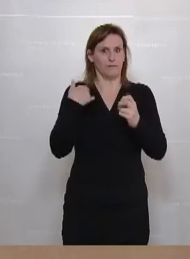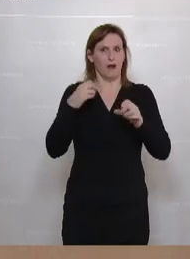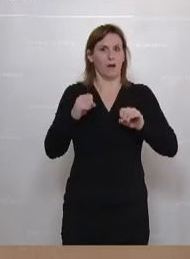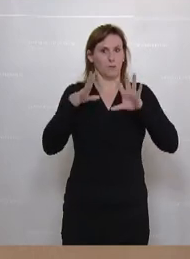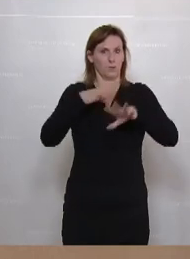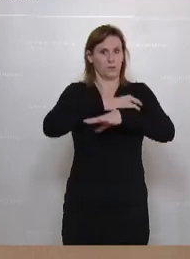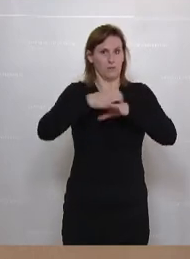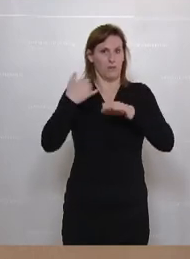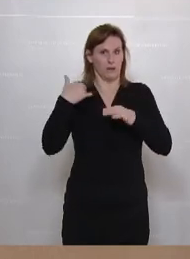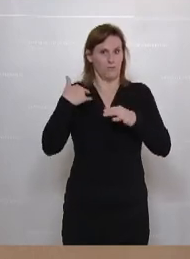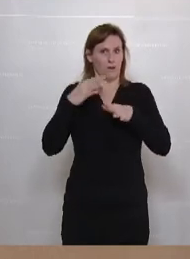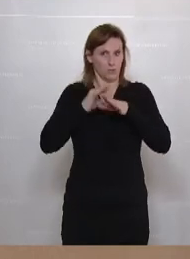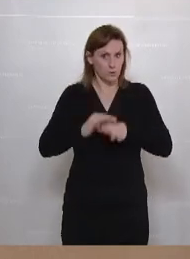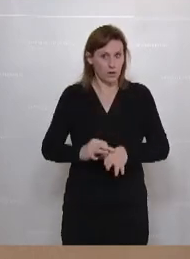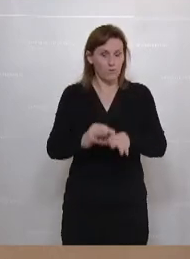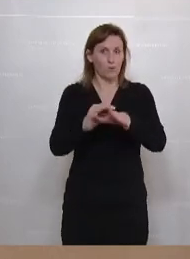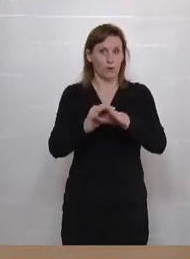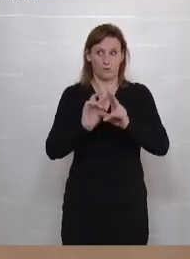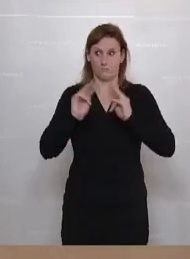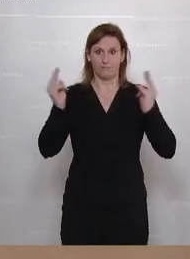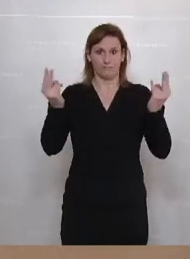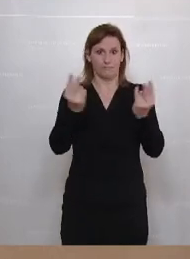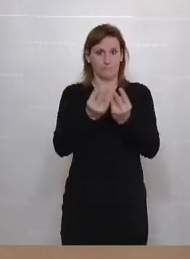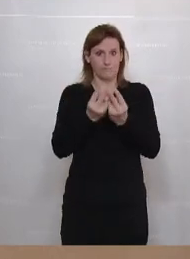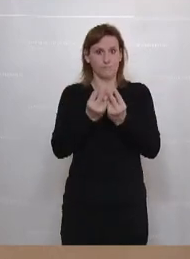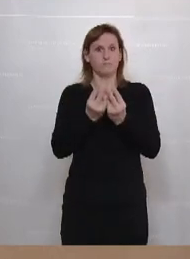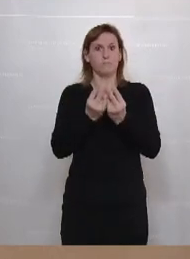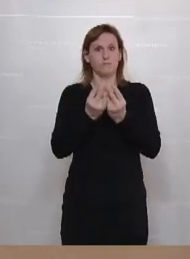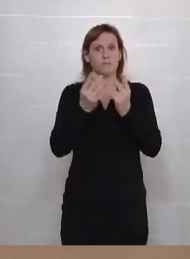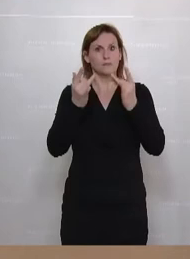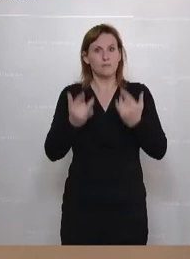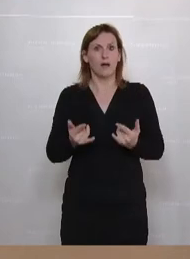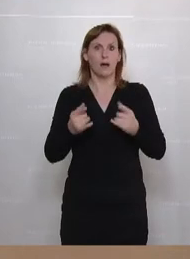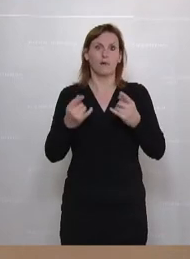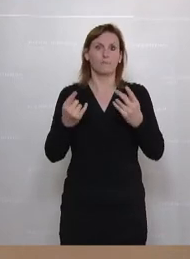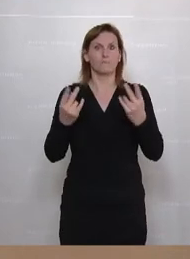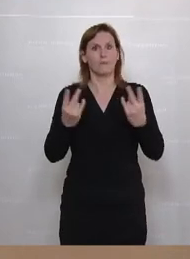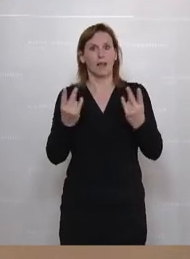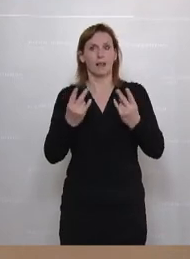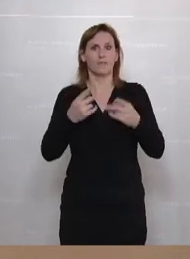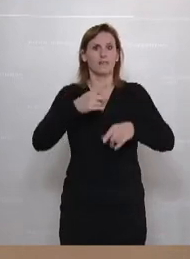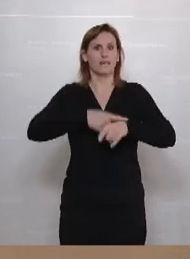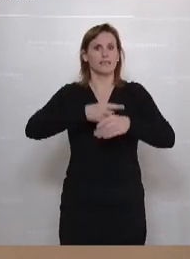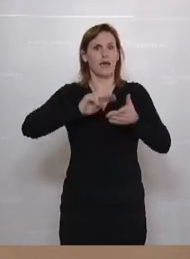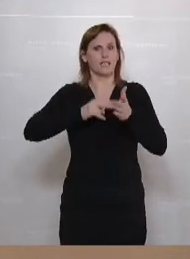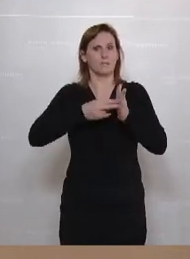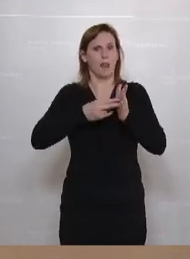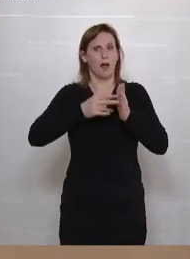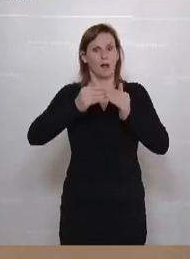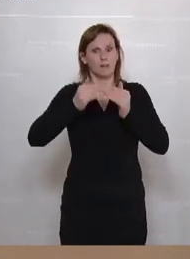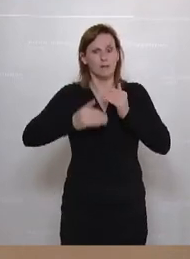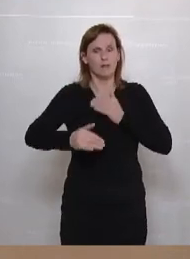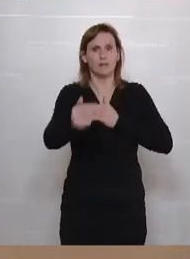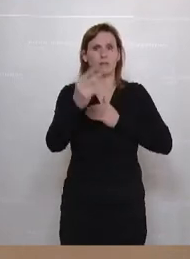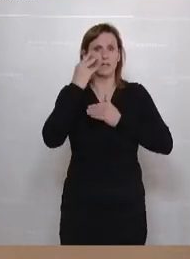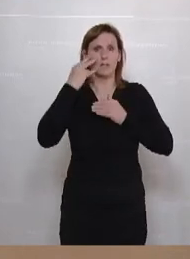März stattgefunden. Und da haben wir uns geeinigt auf eine Roadmap, eine Art Zeitplan für verstärktes ziviles Engagement. Denn